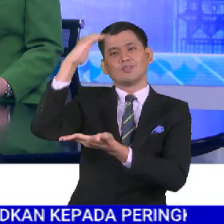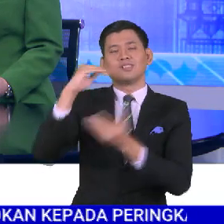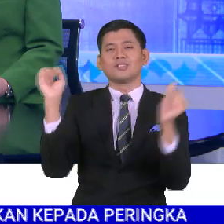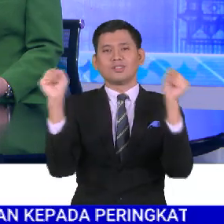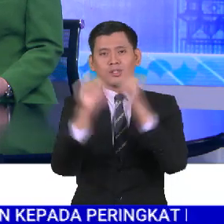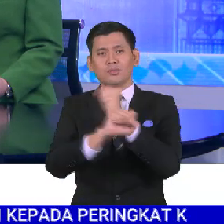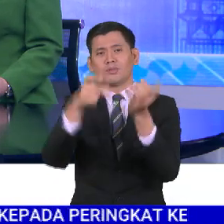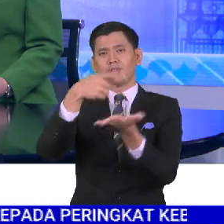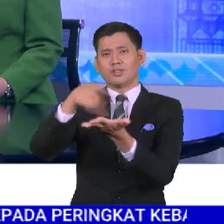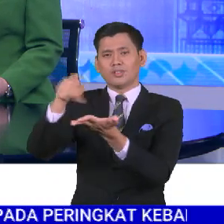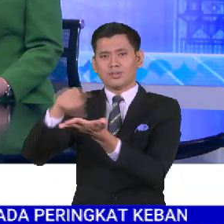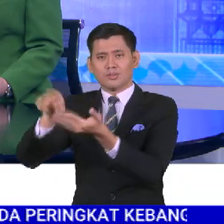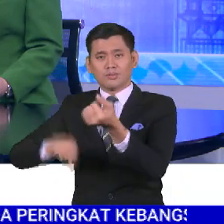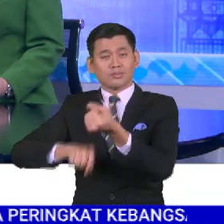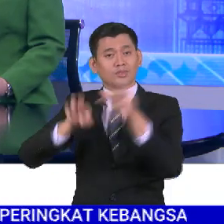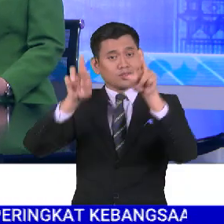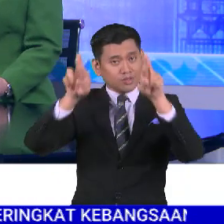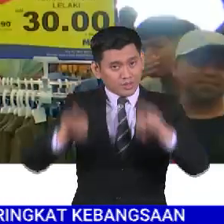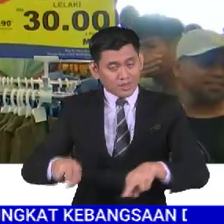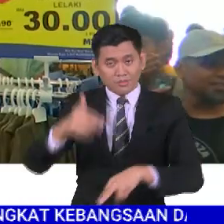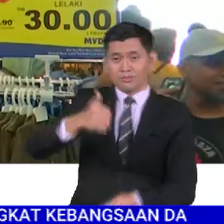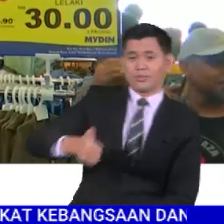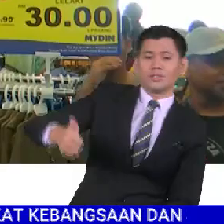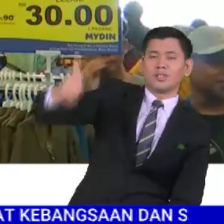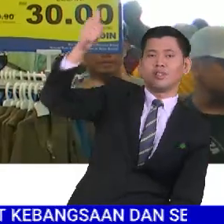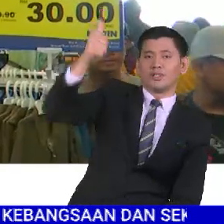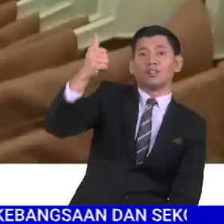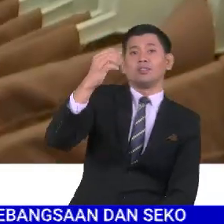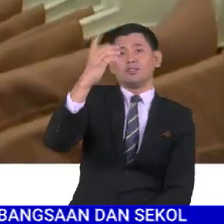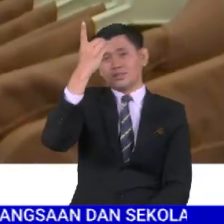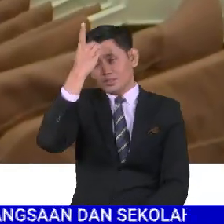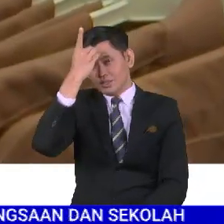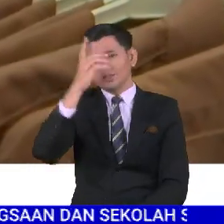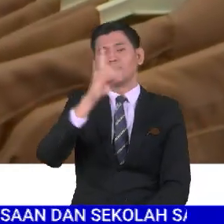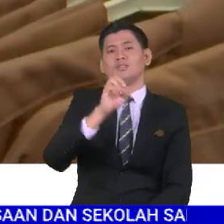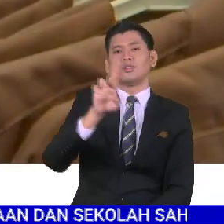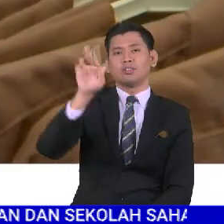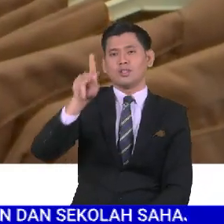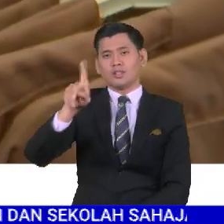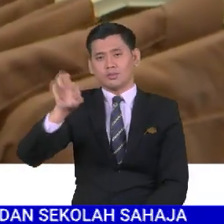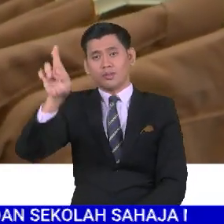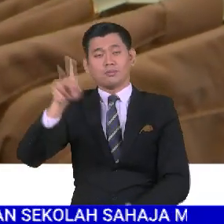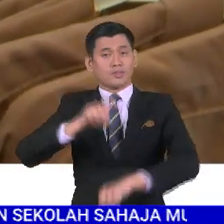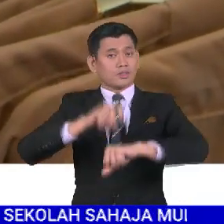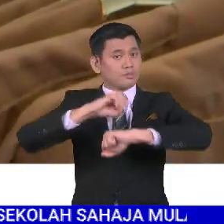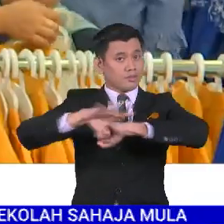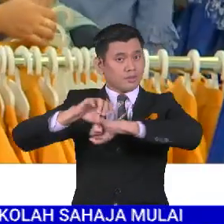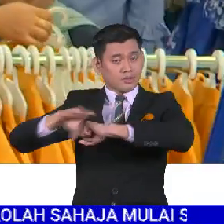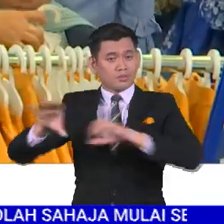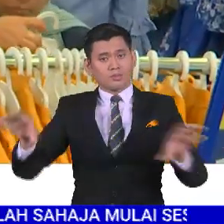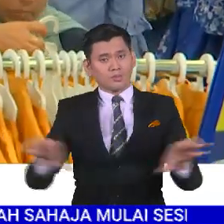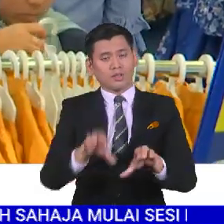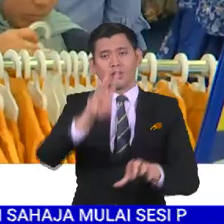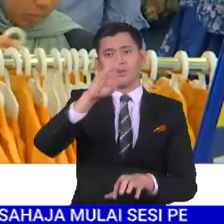kos sara hidup rakyat. Pengarah urusan Maidin, Datuk Dr. Amir Ali Maidin berkata, sepanjang kempen berlangsung, Maidin